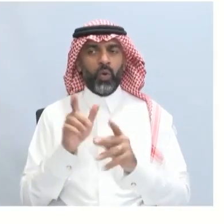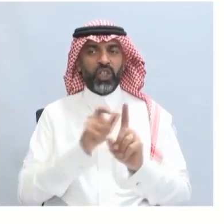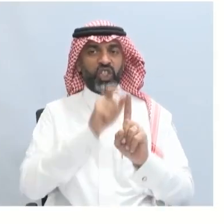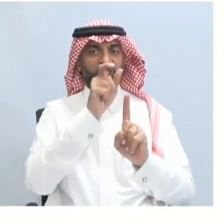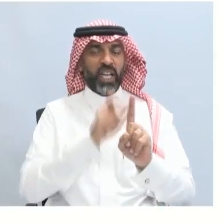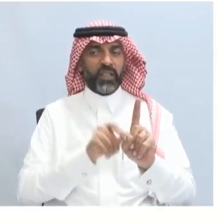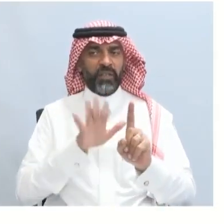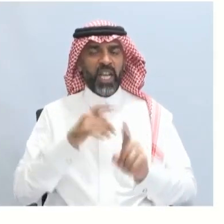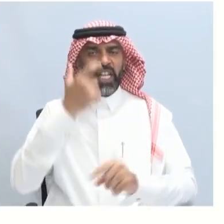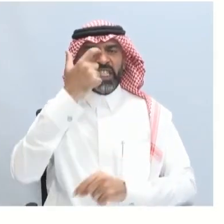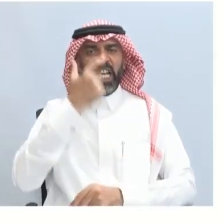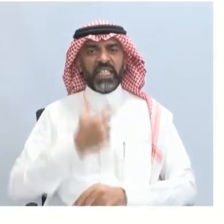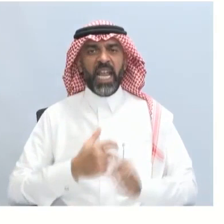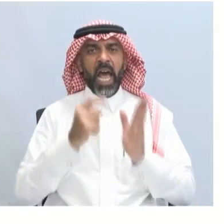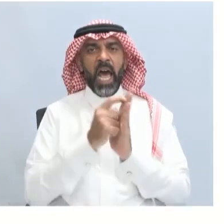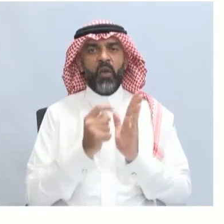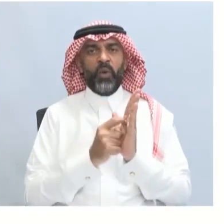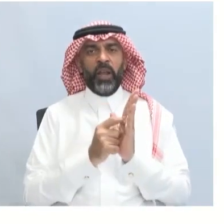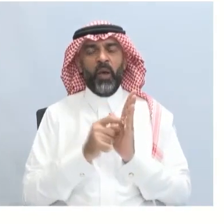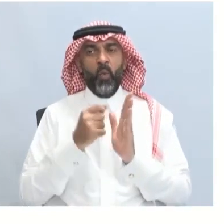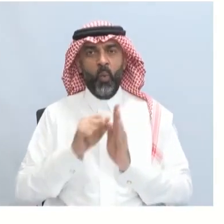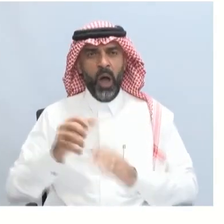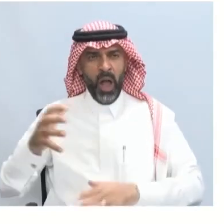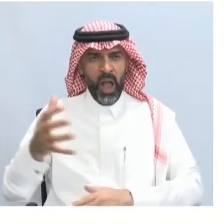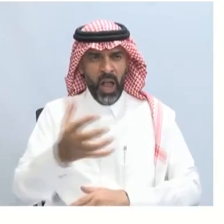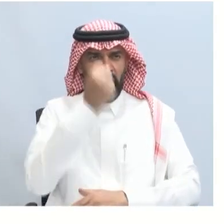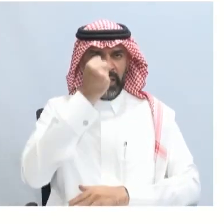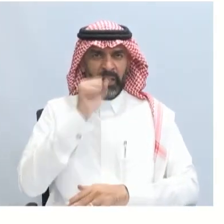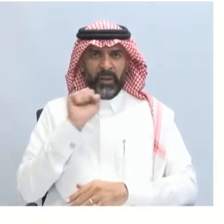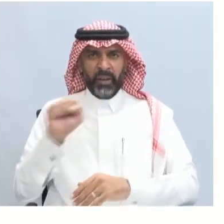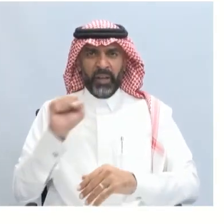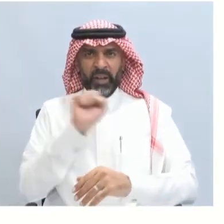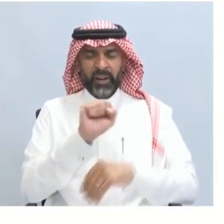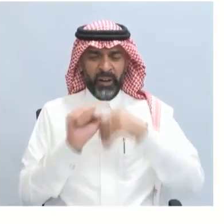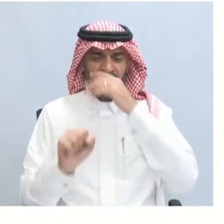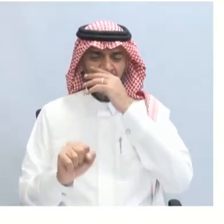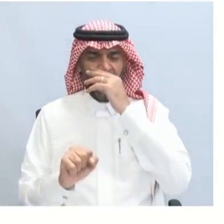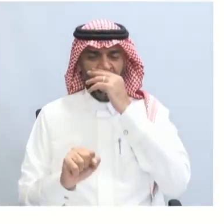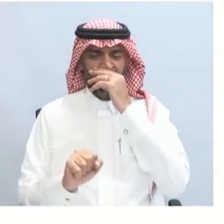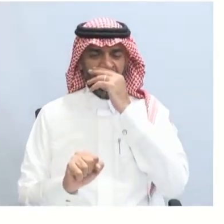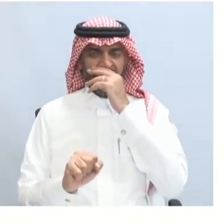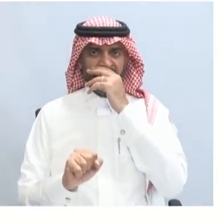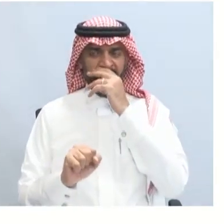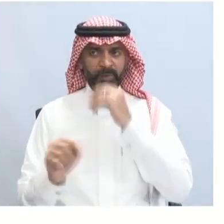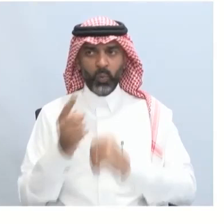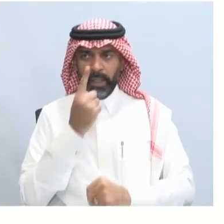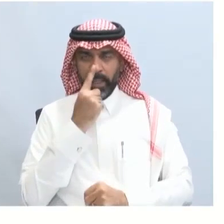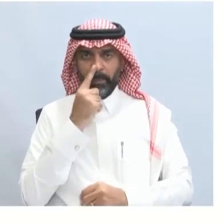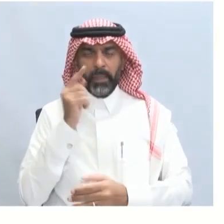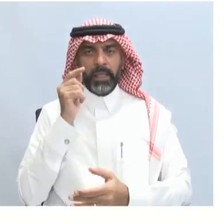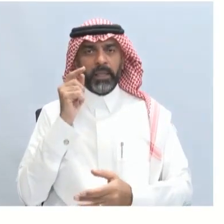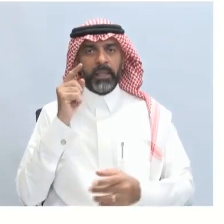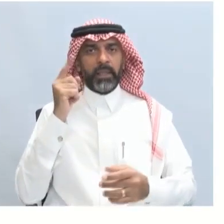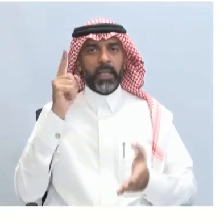بالشخصيه القانونيه ويكتسب الحقوق ويتحمل ماذا التزامات فاذا نجد ان هذا